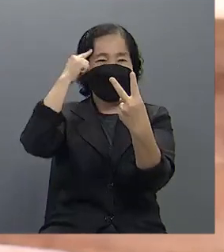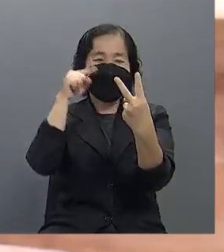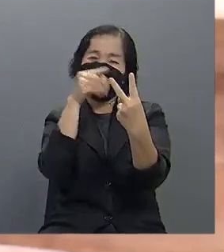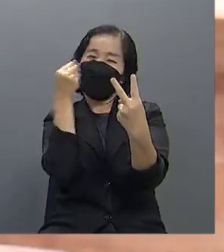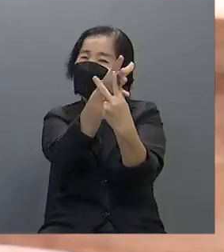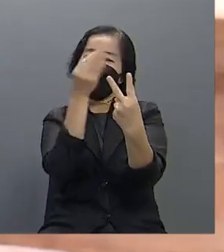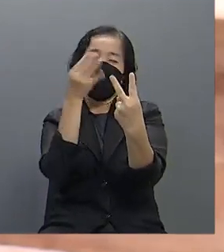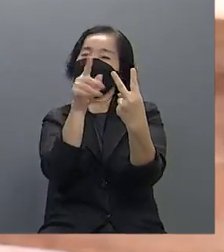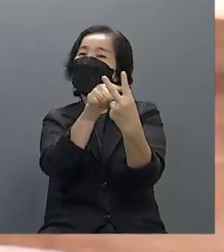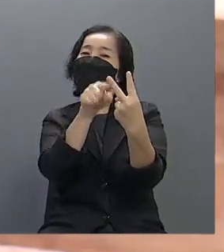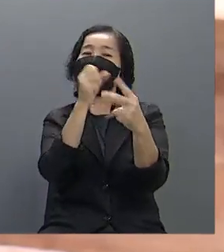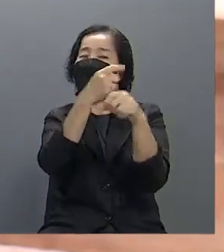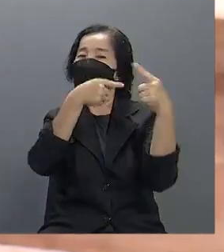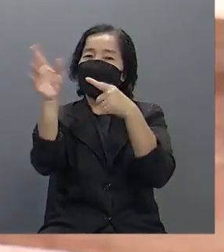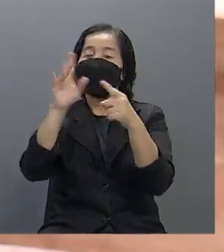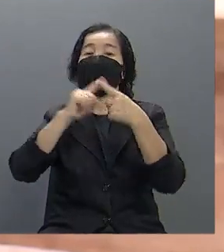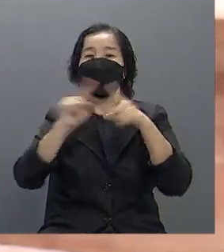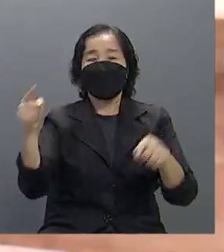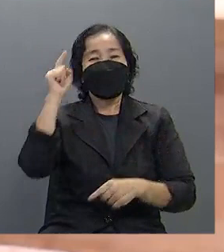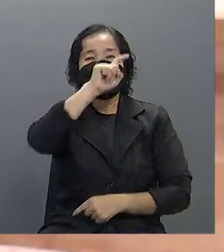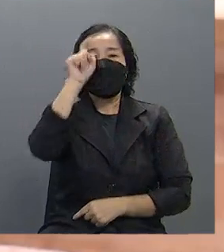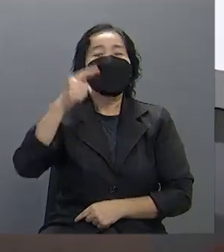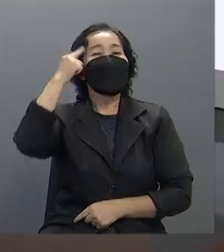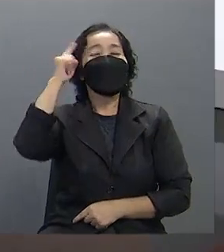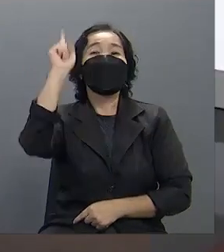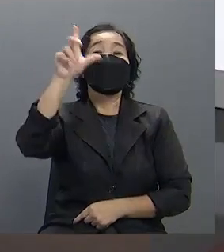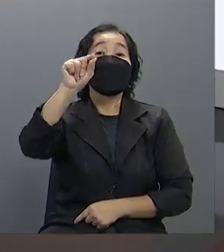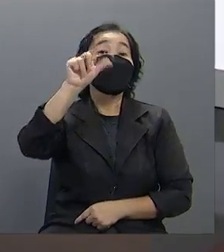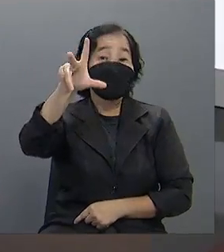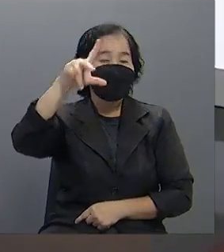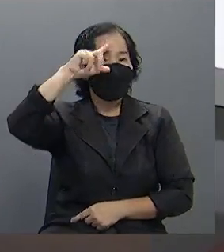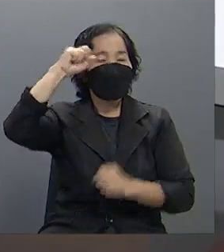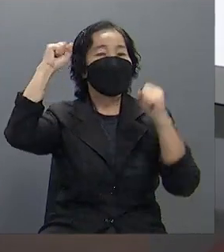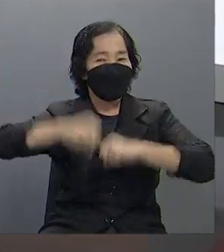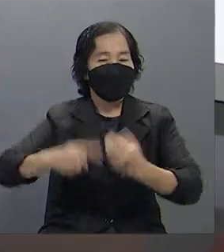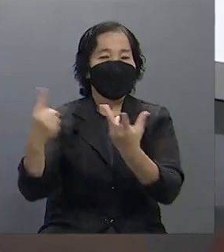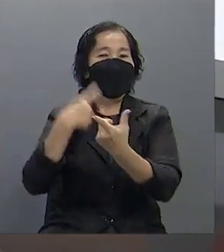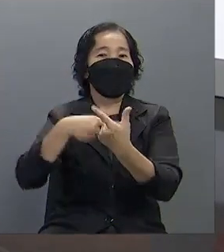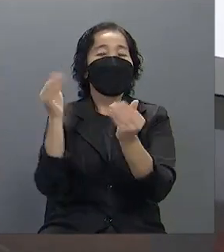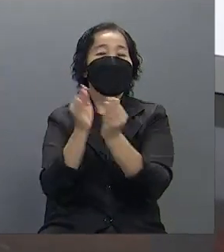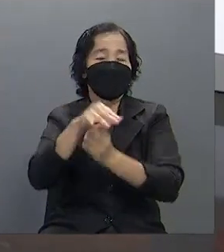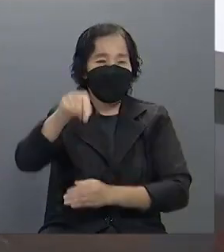ต่ก็จะต้องรอดูการลงมติอีกครั้งที่จะเกิดขึ้นในวันเสาร์นี้ค่ะคุณพึ่งนภาคุณจิรชาตาค่ะ ค่ะขอบคุณคุณดาวีค่ะ